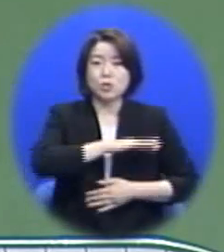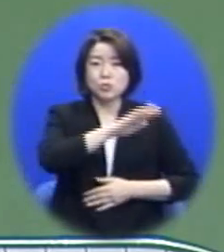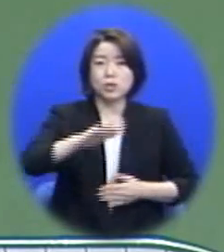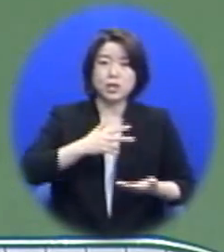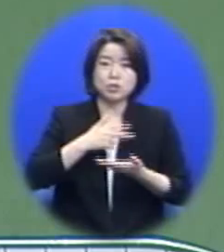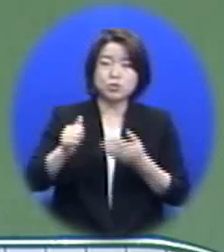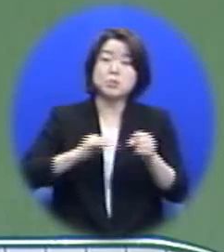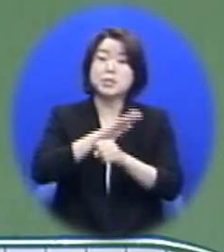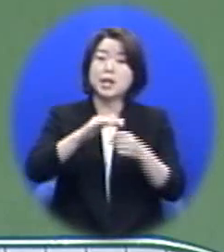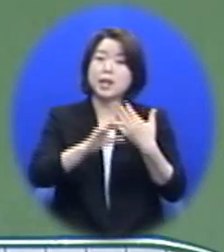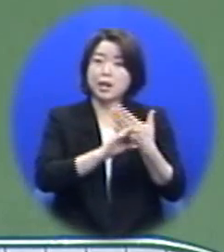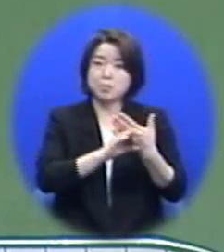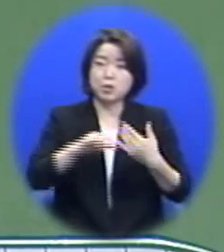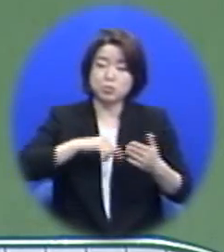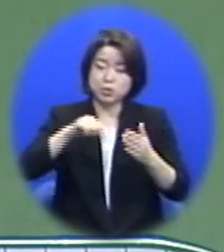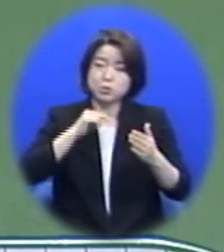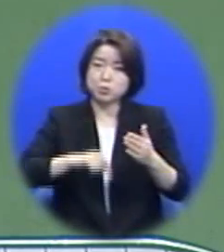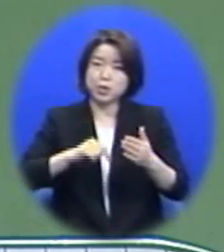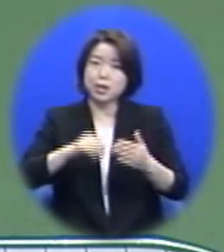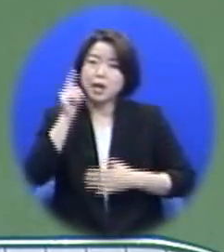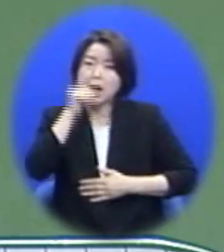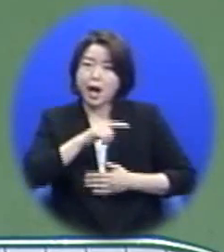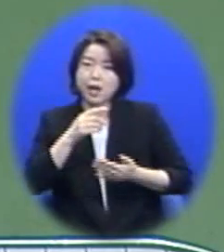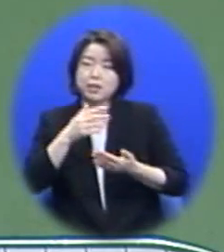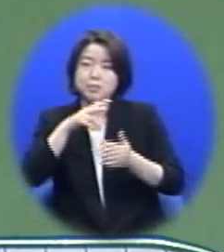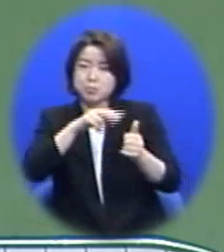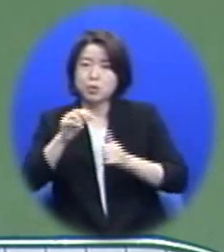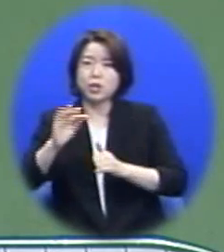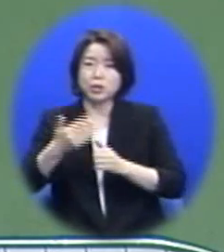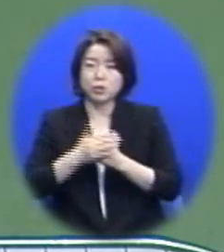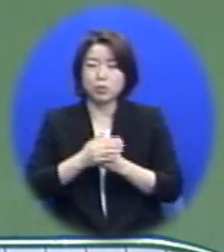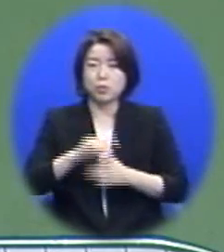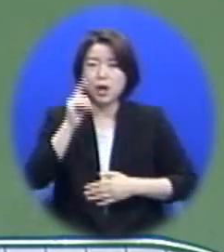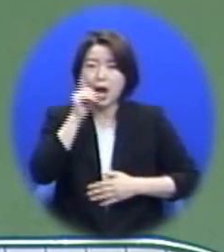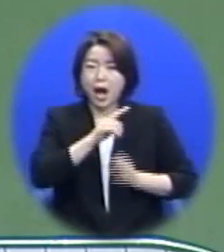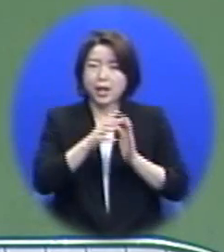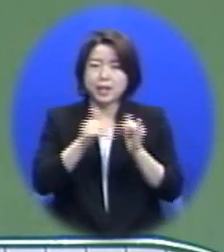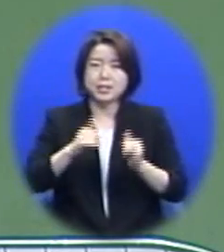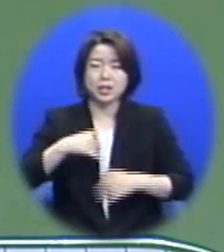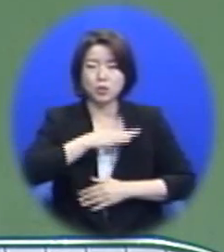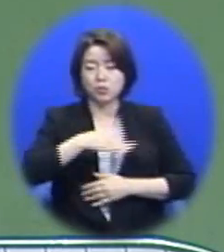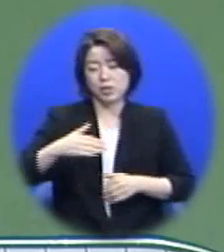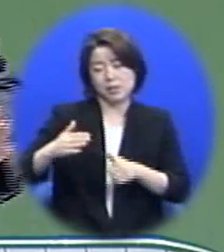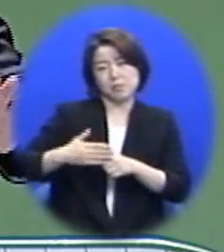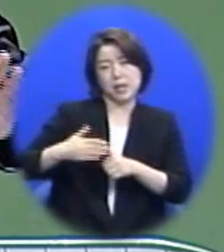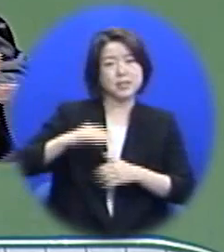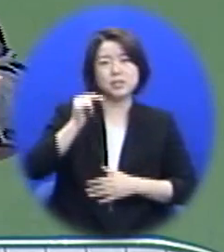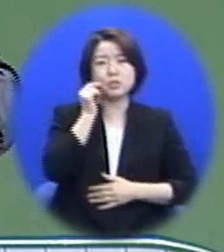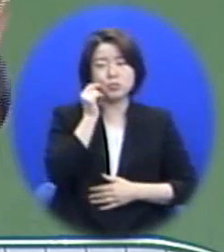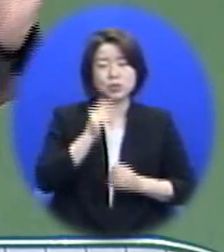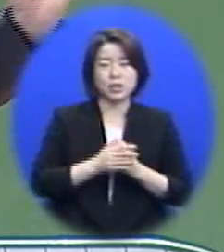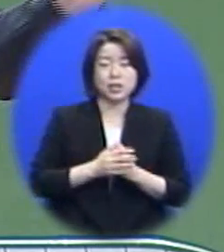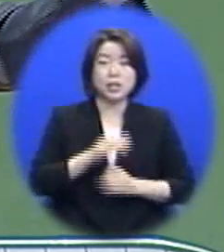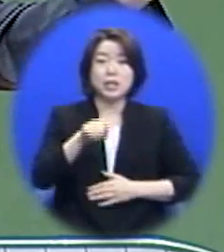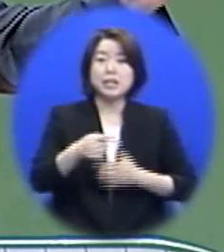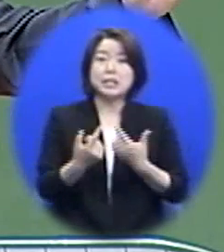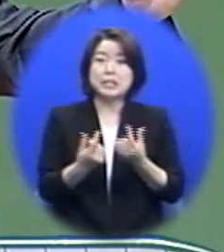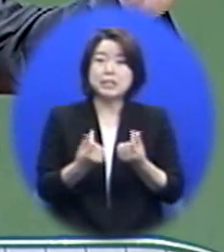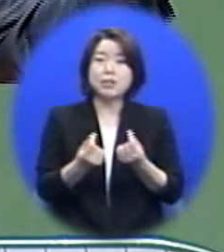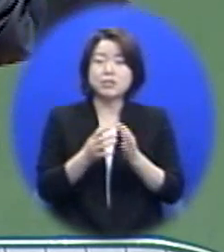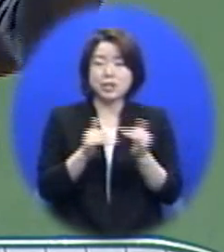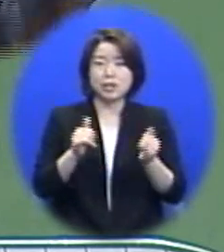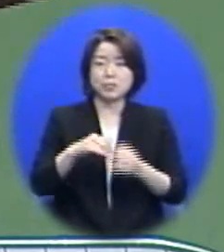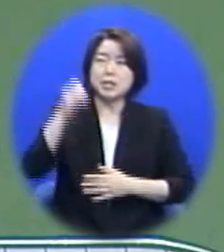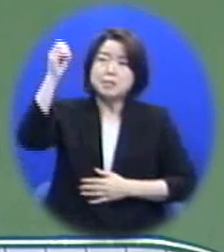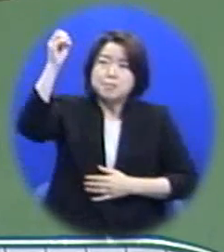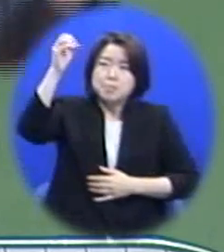우리 속에 악을 미워하게 되고 그러면 악한 자가 우리를 만지지도 못하게 됩 이런 사람이 신 하나님